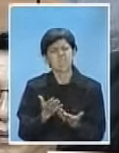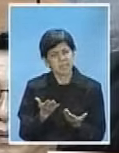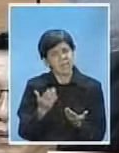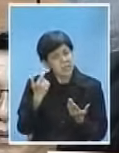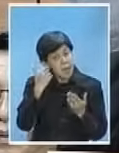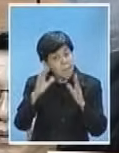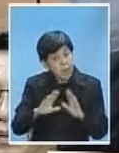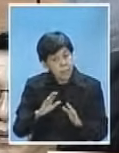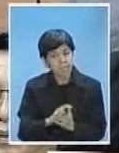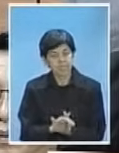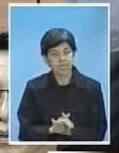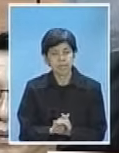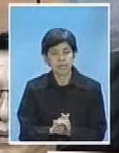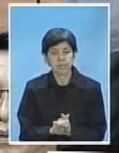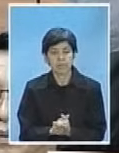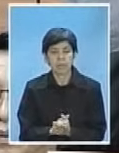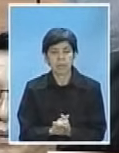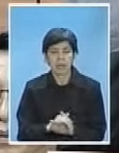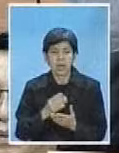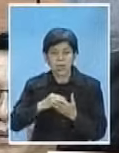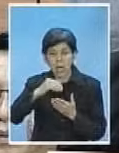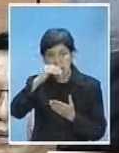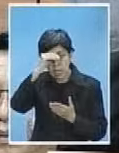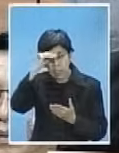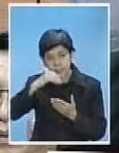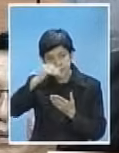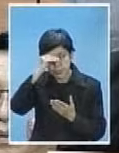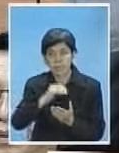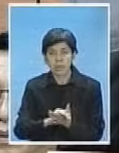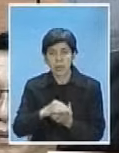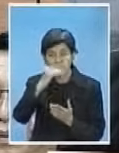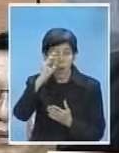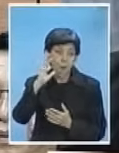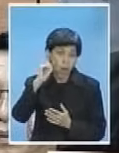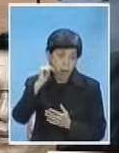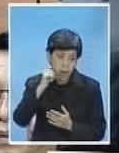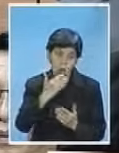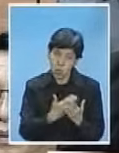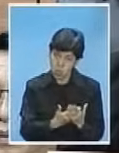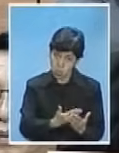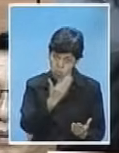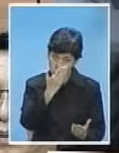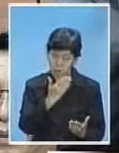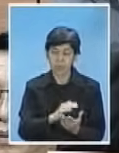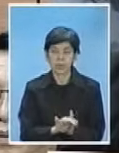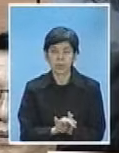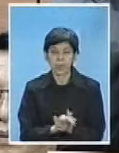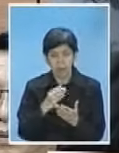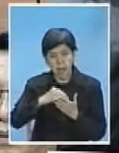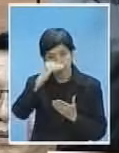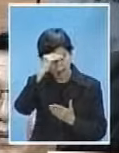นี้เด็กที่มีฐานะพ่อแม่มีฐานะร่ำรวย